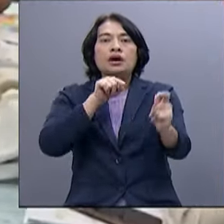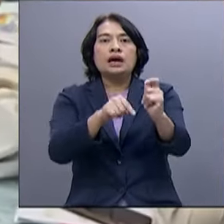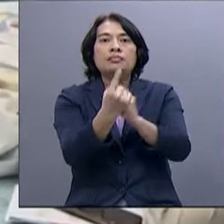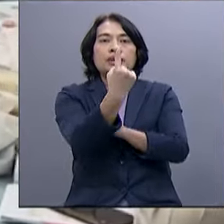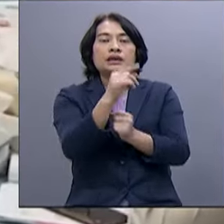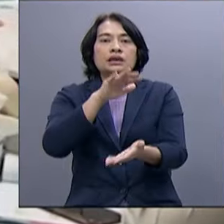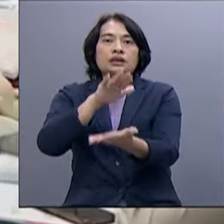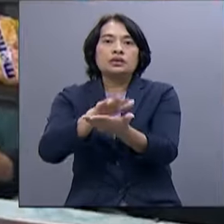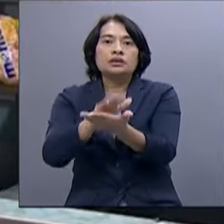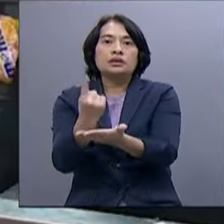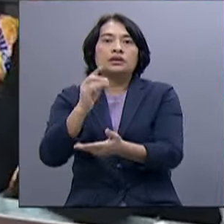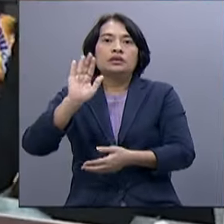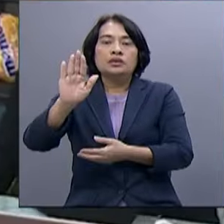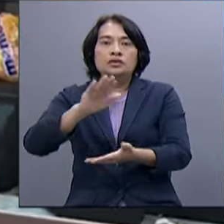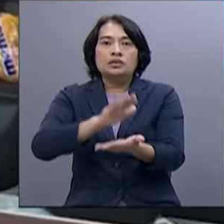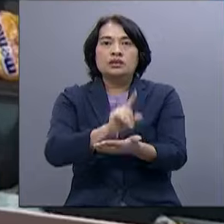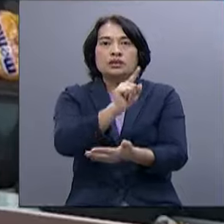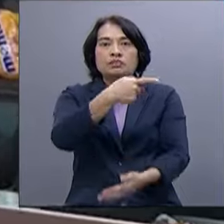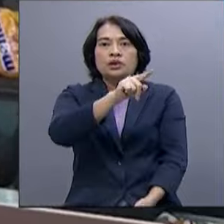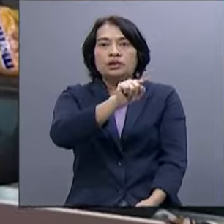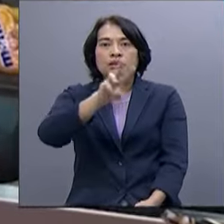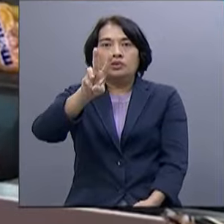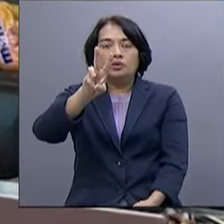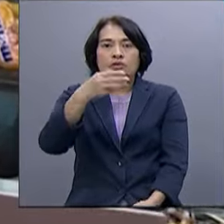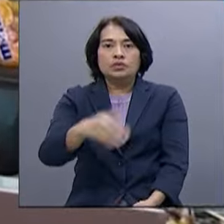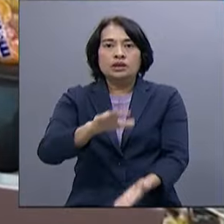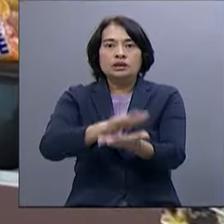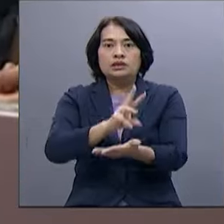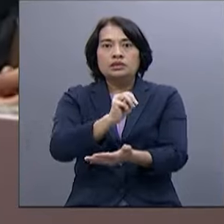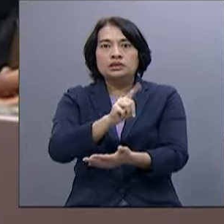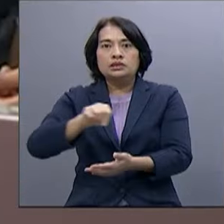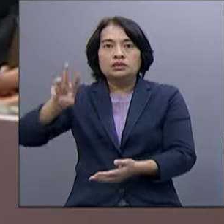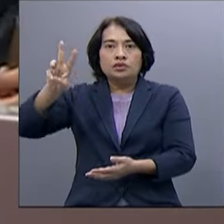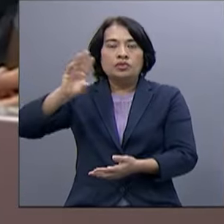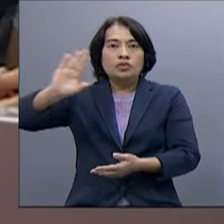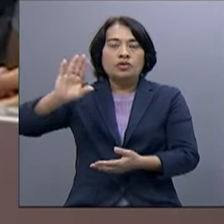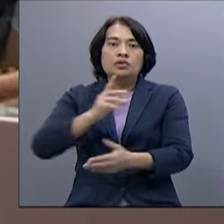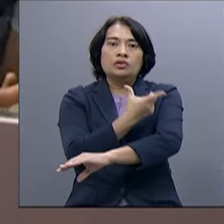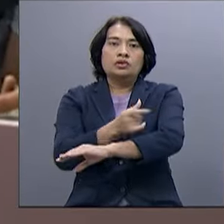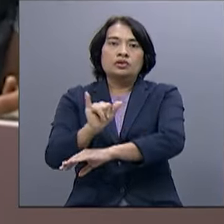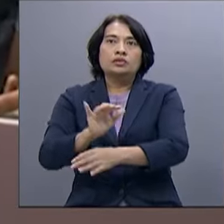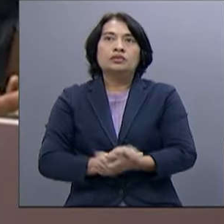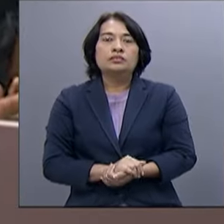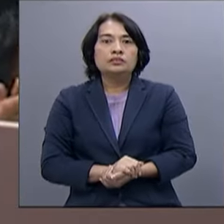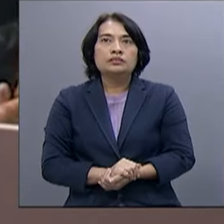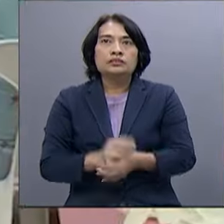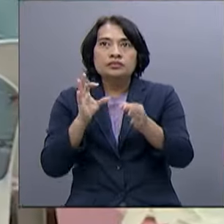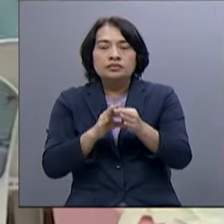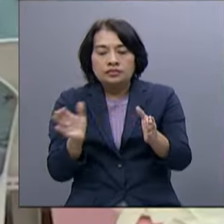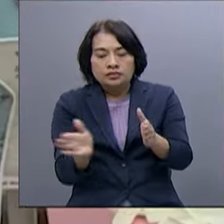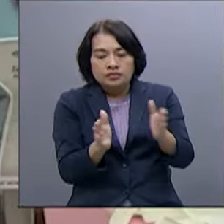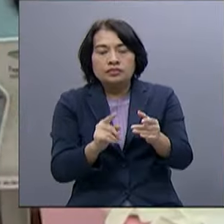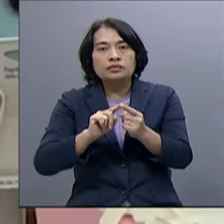าพระดับประถมศึกษาและมัธยมศึกษาในพื้นที่จังหวัดพระนครศรีอยุธยานะครับเป็นกิจกรรมระยะที่2การออกแบบการเรียน